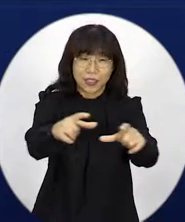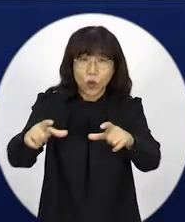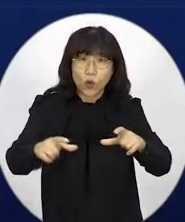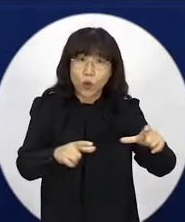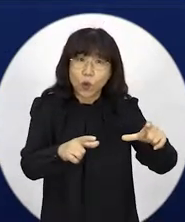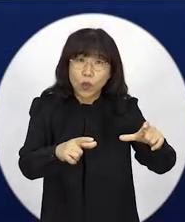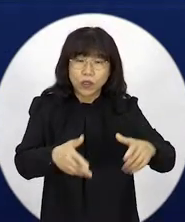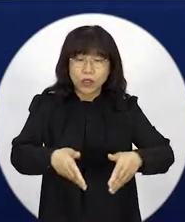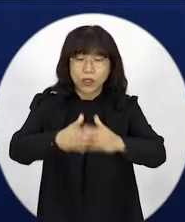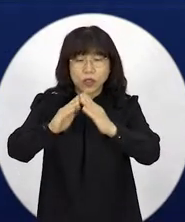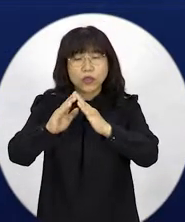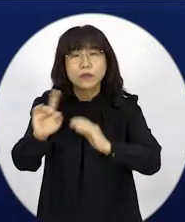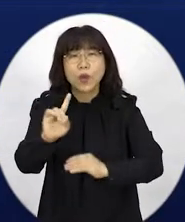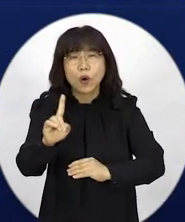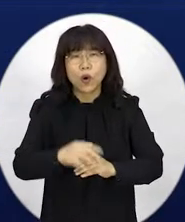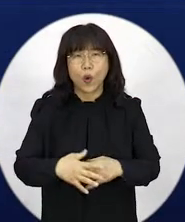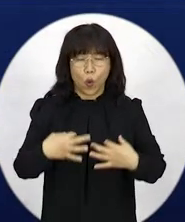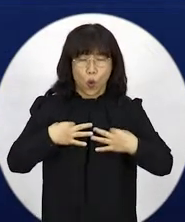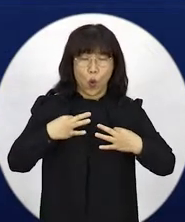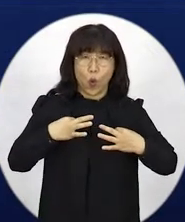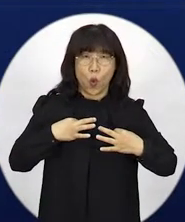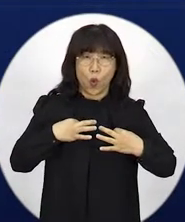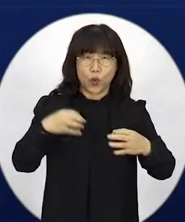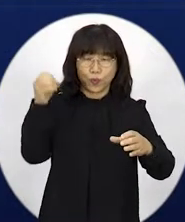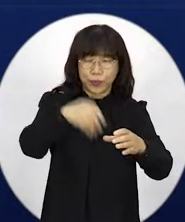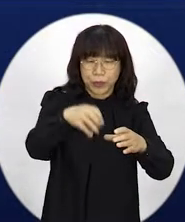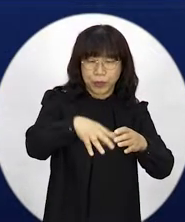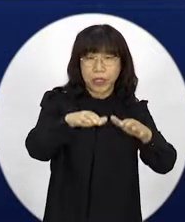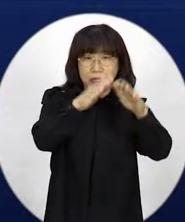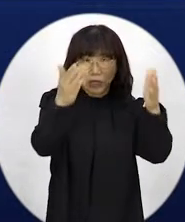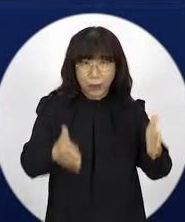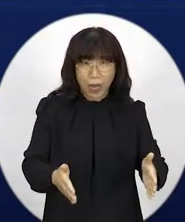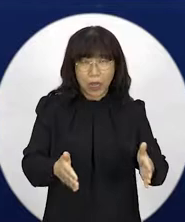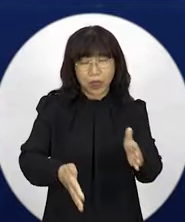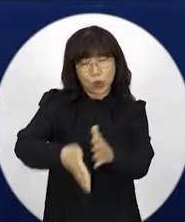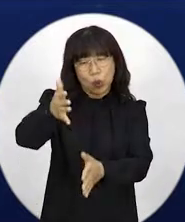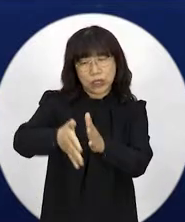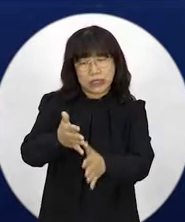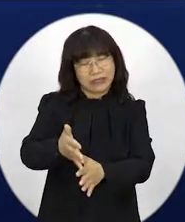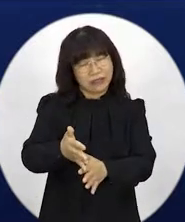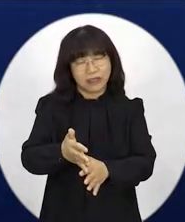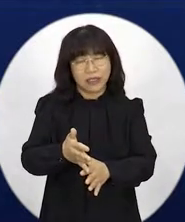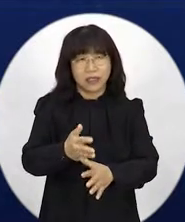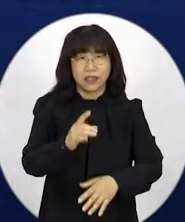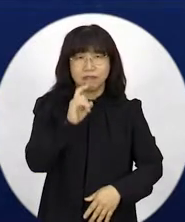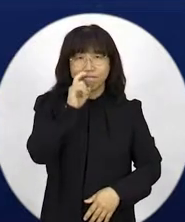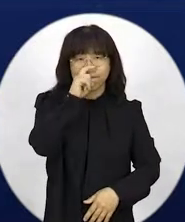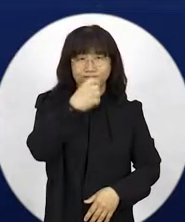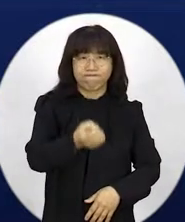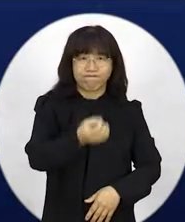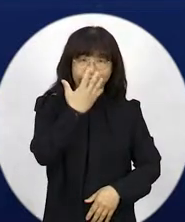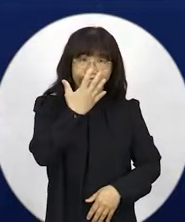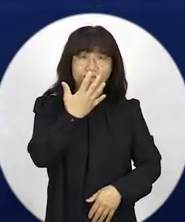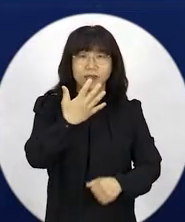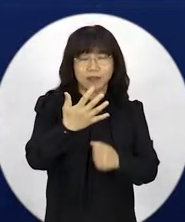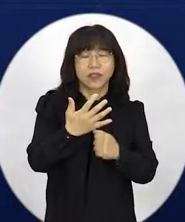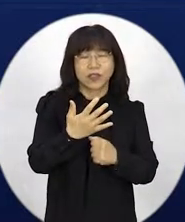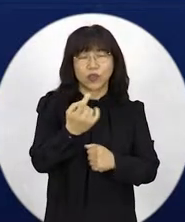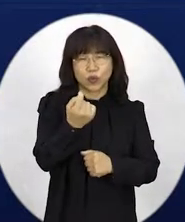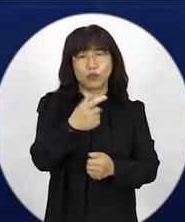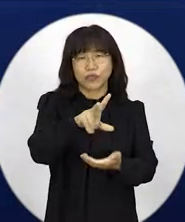지역 내 곳곳에 설치돼 있는 오래된 의류수거함은 도시 미관을 해치고 관리가 미흡하다는 지적이